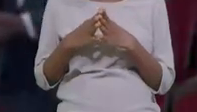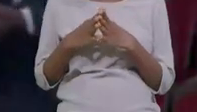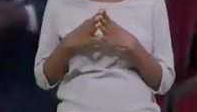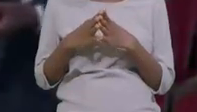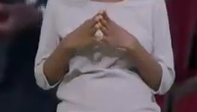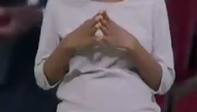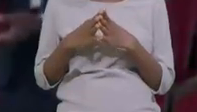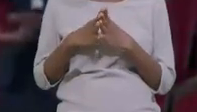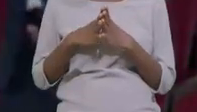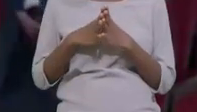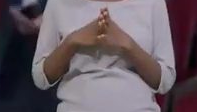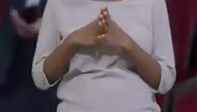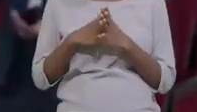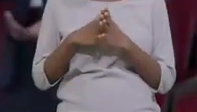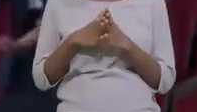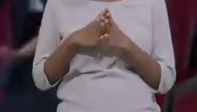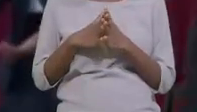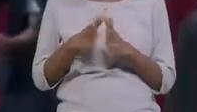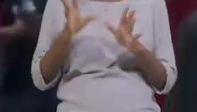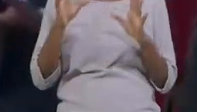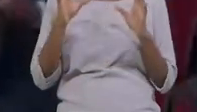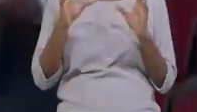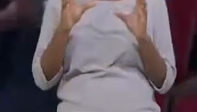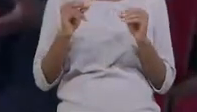Il n'y a plus de chaîne qui te lie.